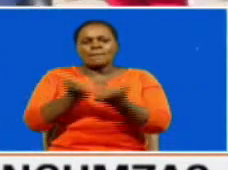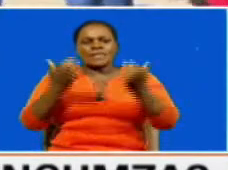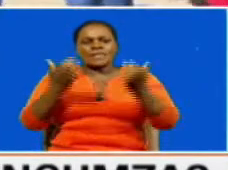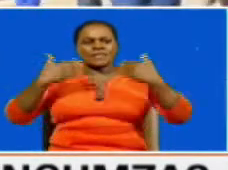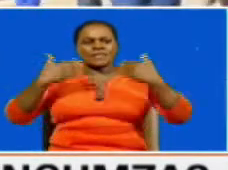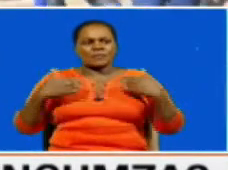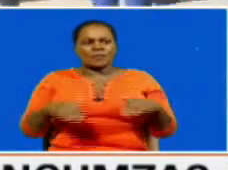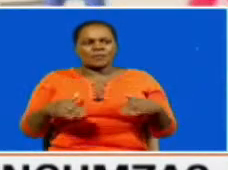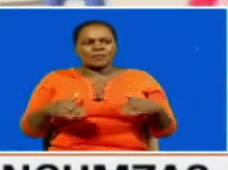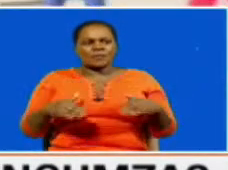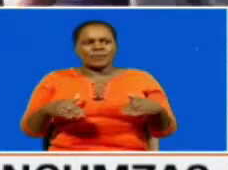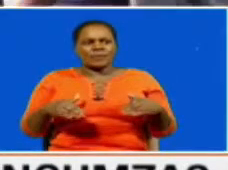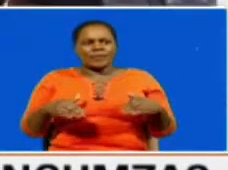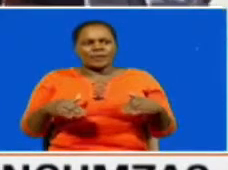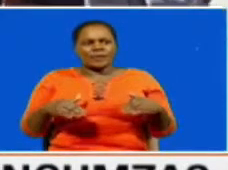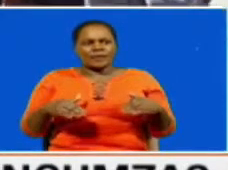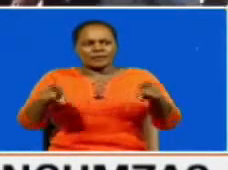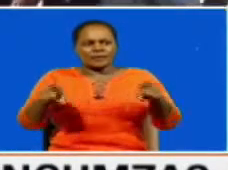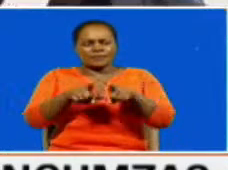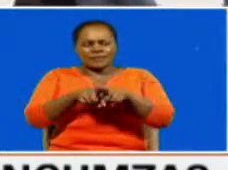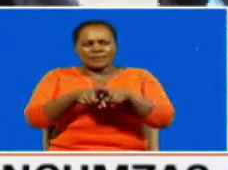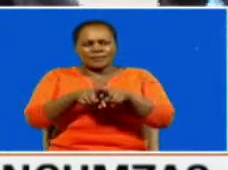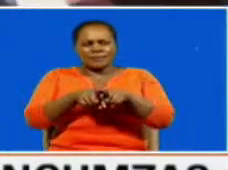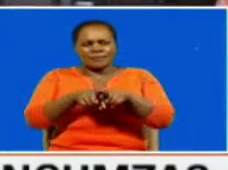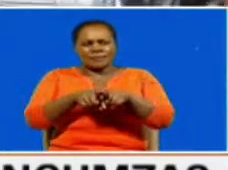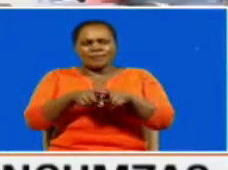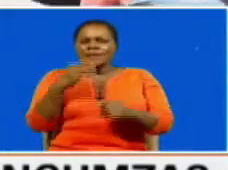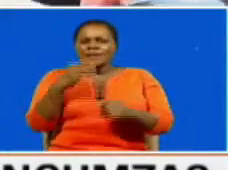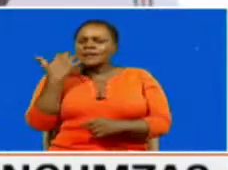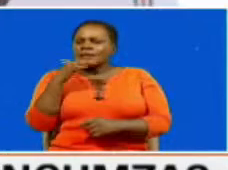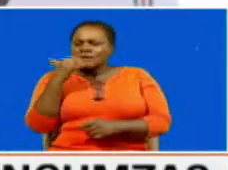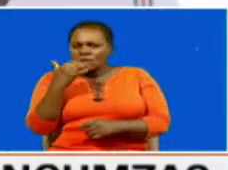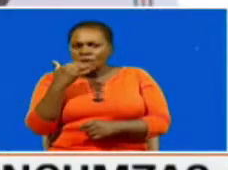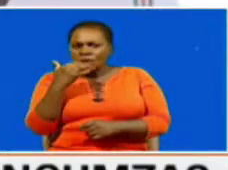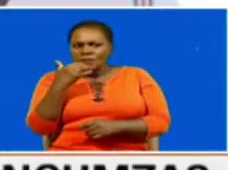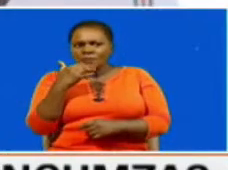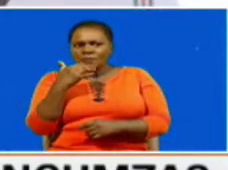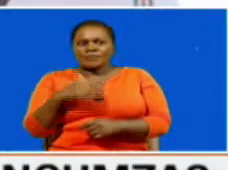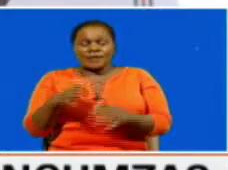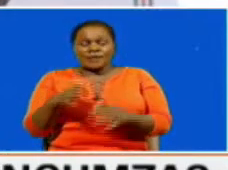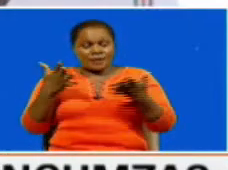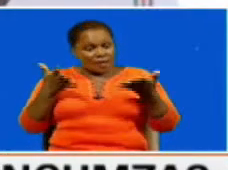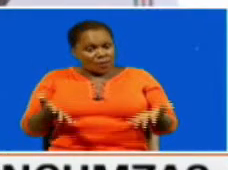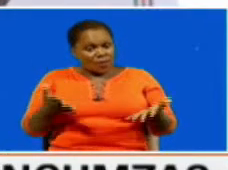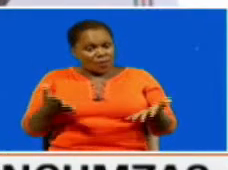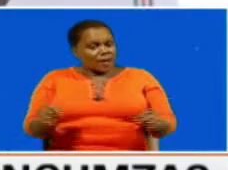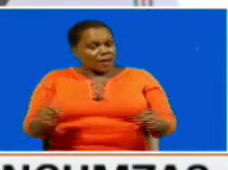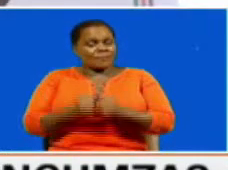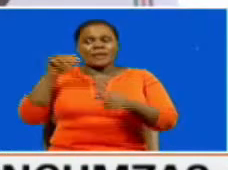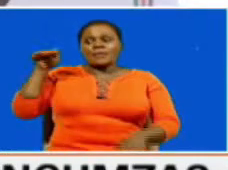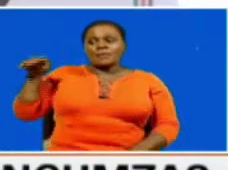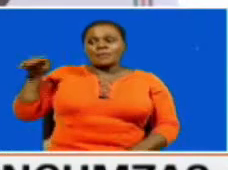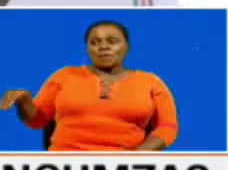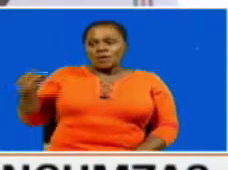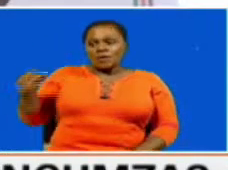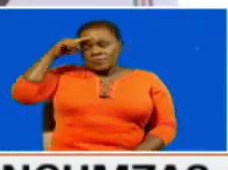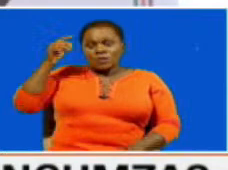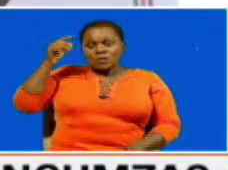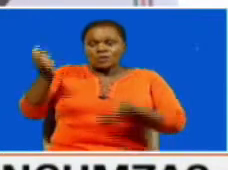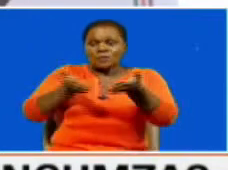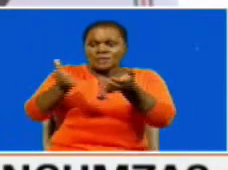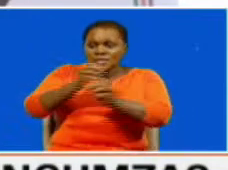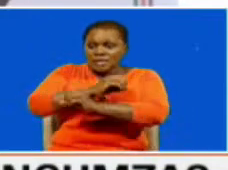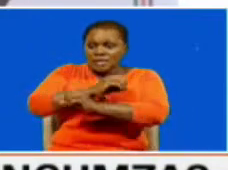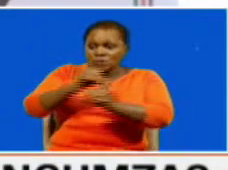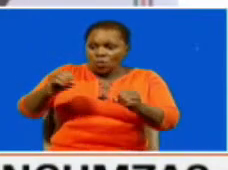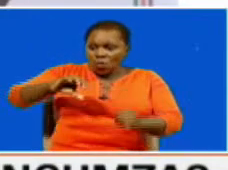wafanyabiashara. Haya yakithibitishwa na Naibu Rais Rigathi Gachagua. As a result, this morning, because of lack of business in